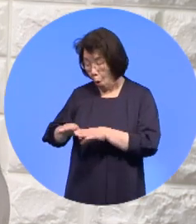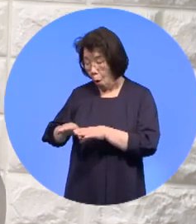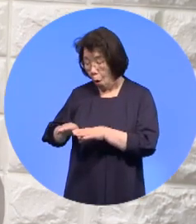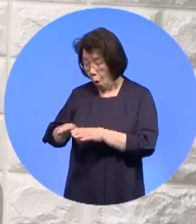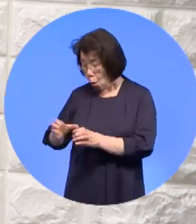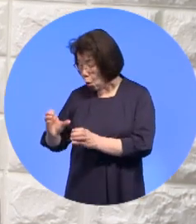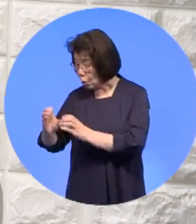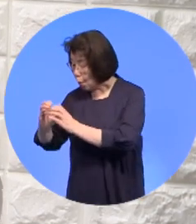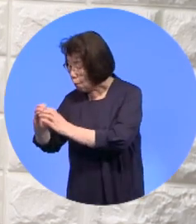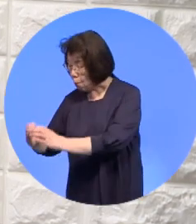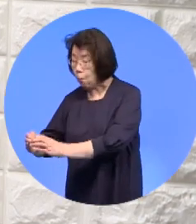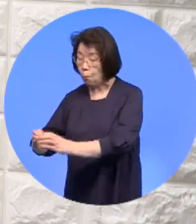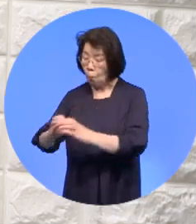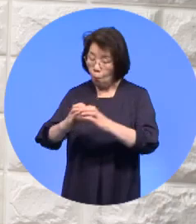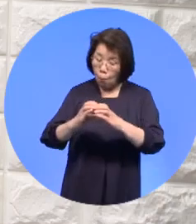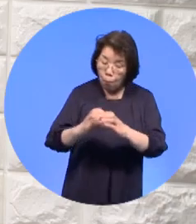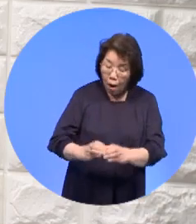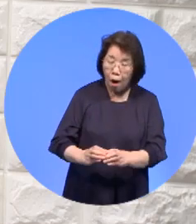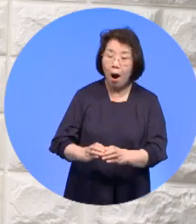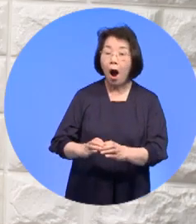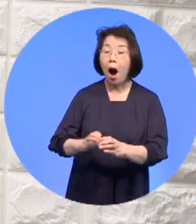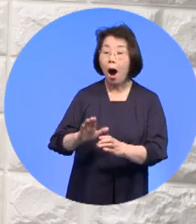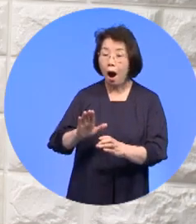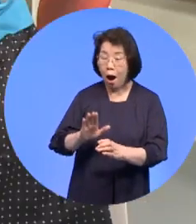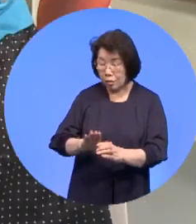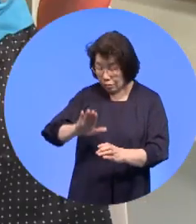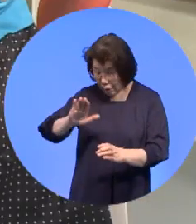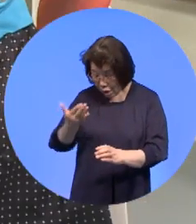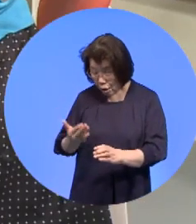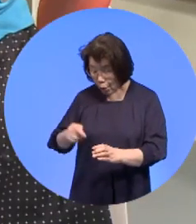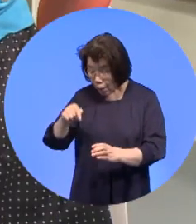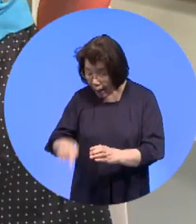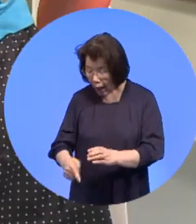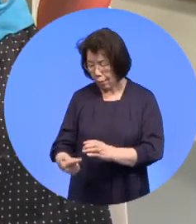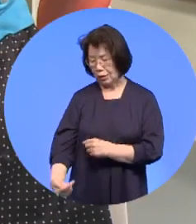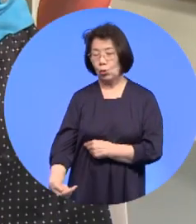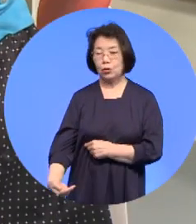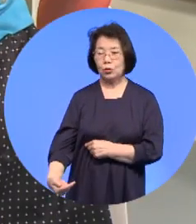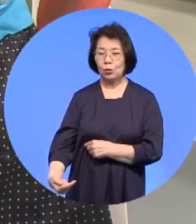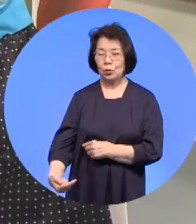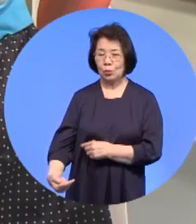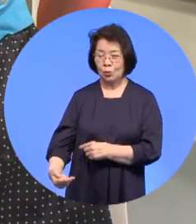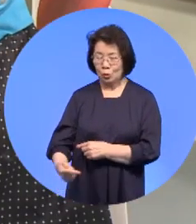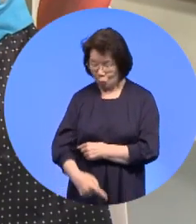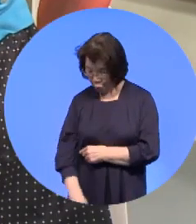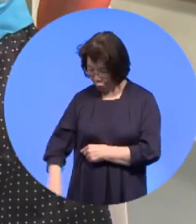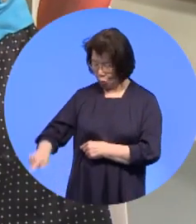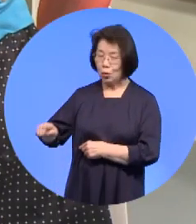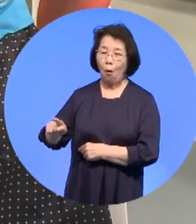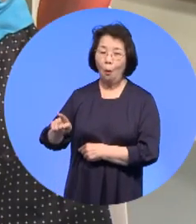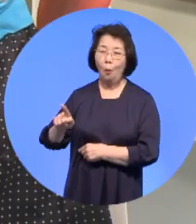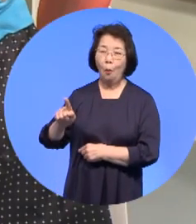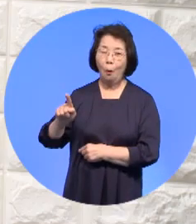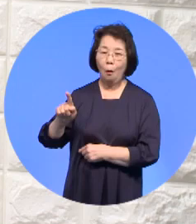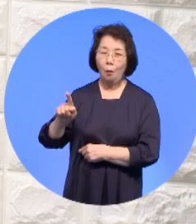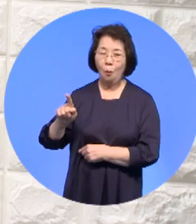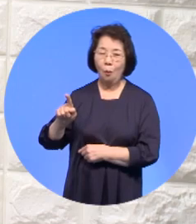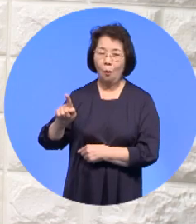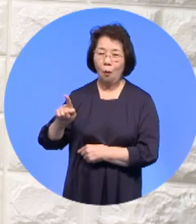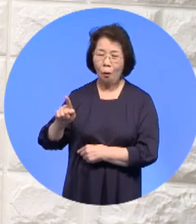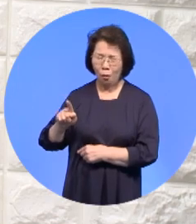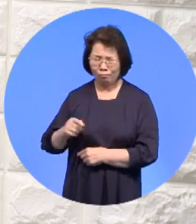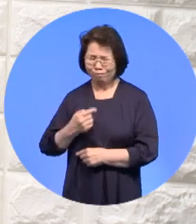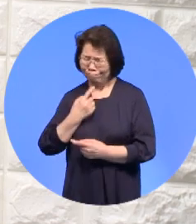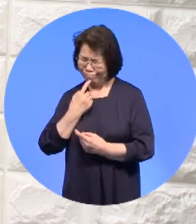自動販売機の横にあるゴンば後もう大体中で浸ってるじゃないですかビリー役時間は書いてるだけであんなんとかみゅ